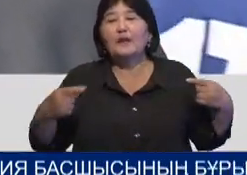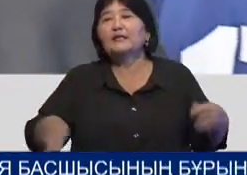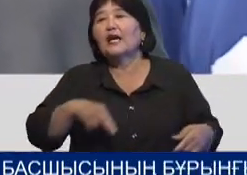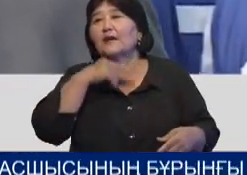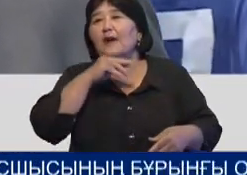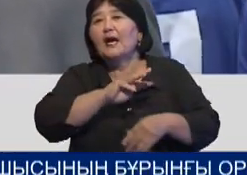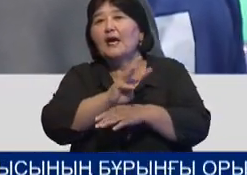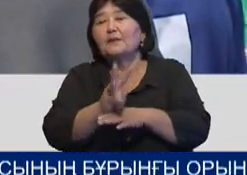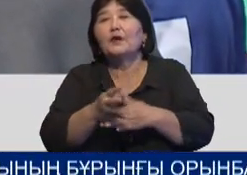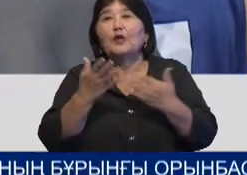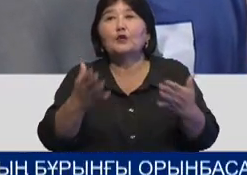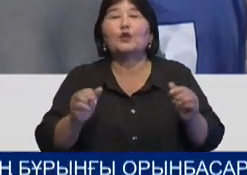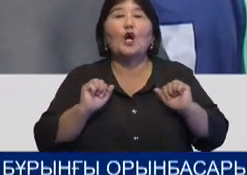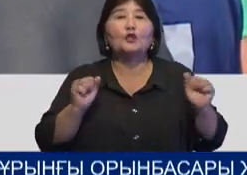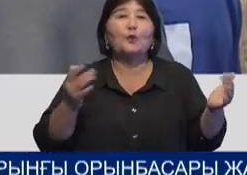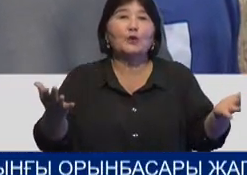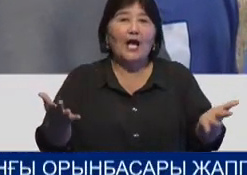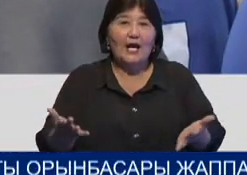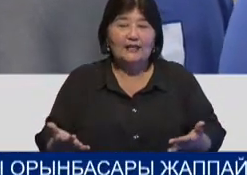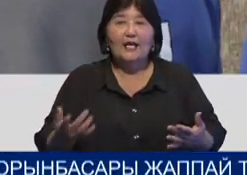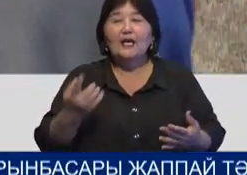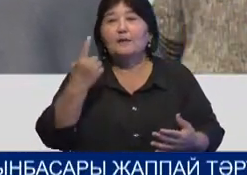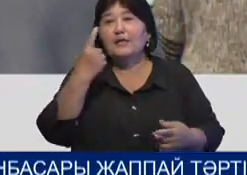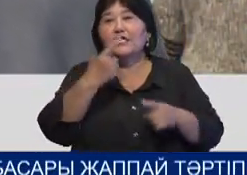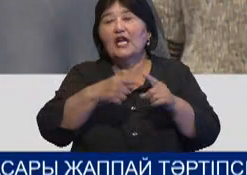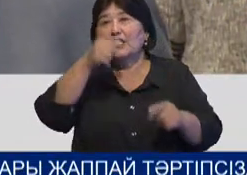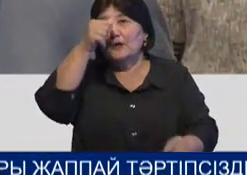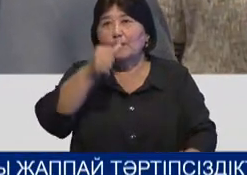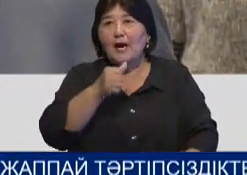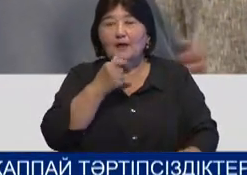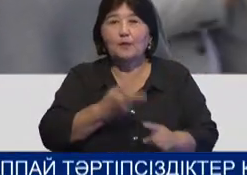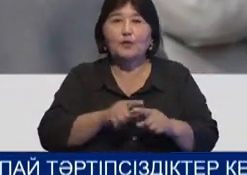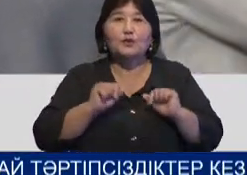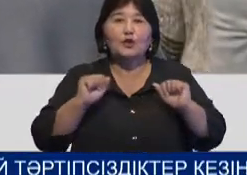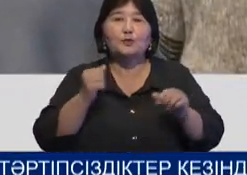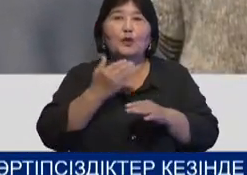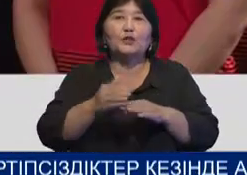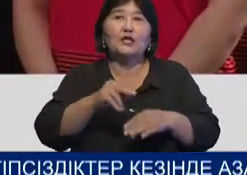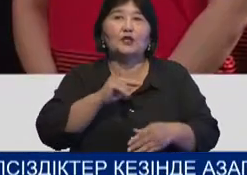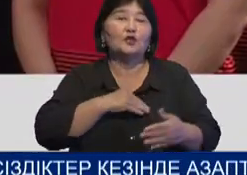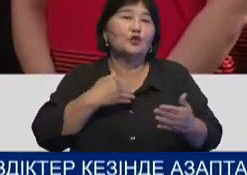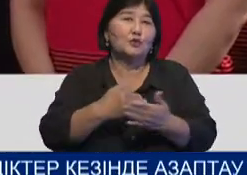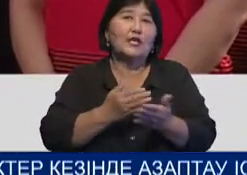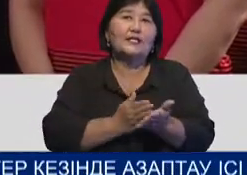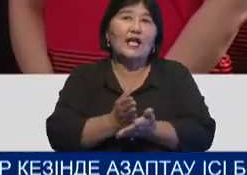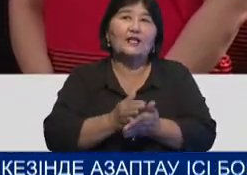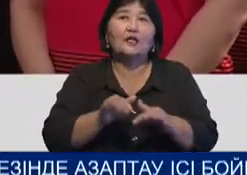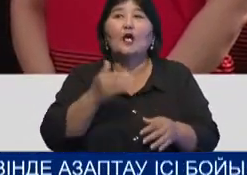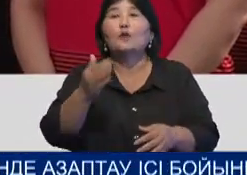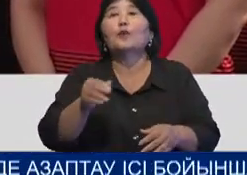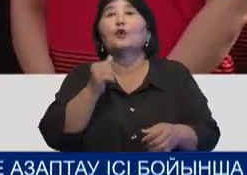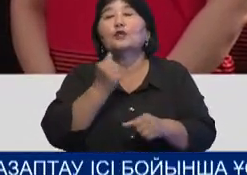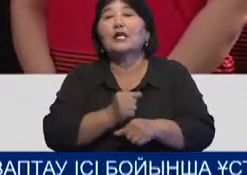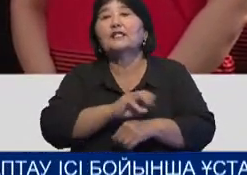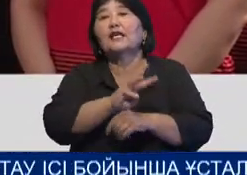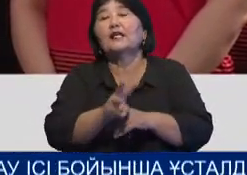беріп, соларды спортқа тартып, бір жарым ай бойы осы спорттық салада жұмыс жасалынып жатыр. Бұл жасалынып